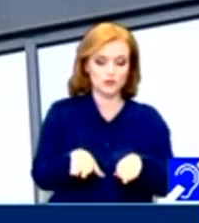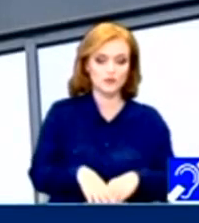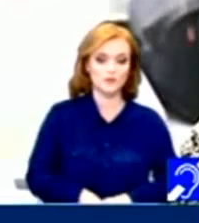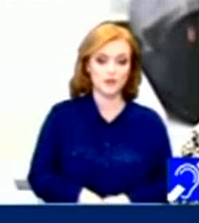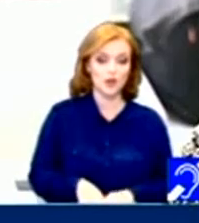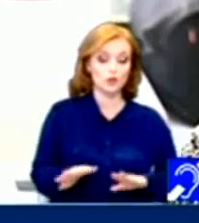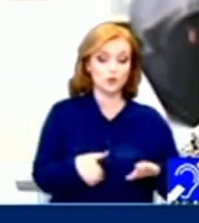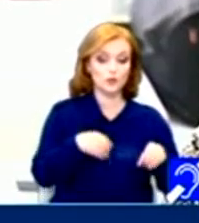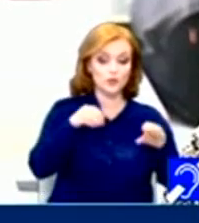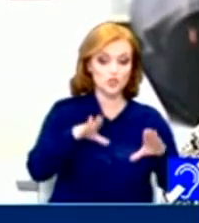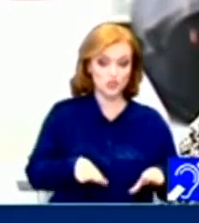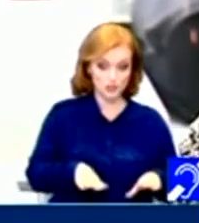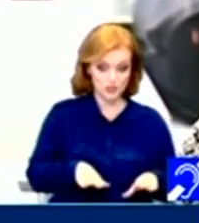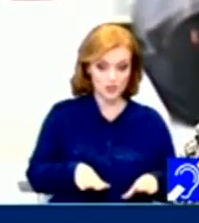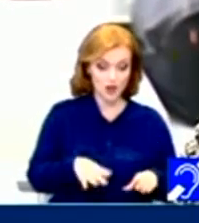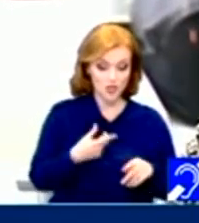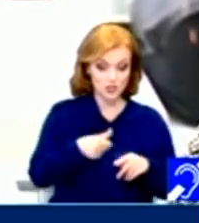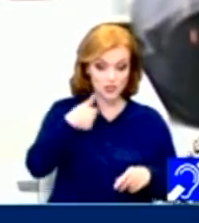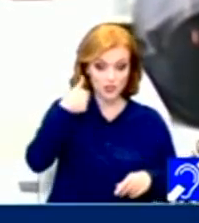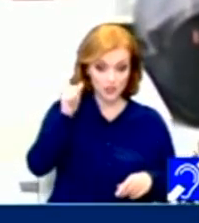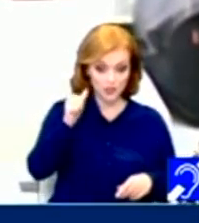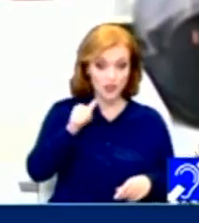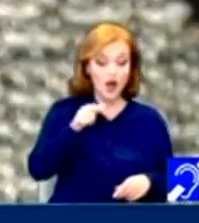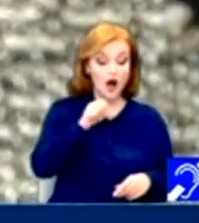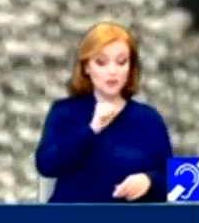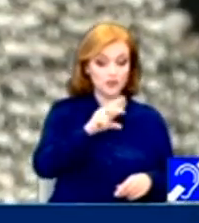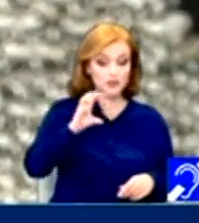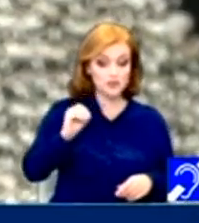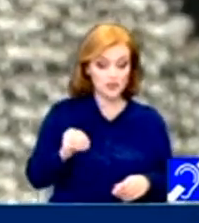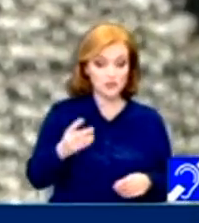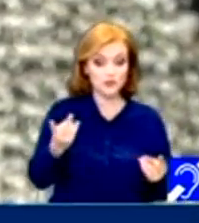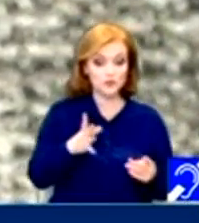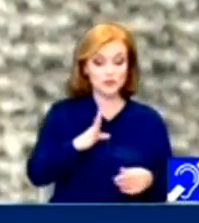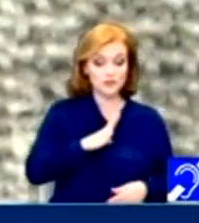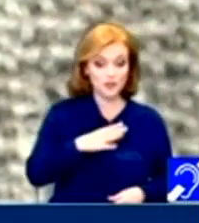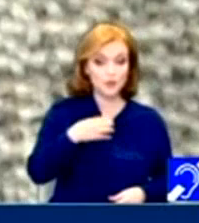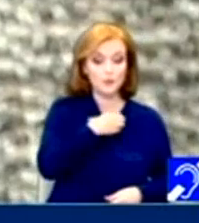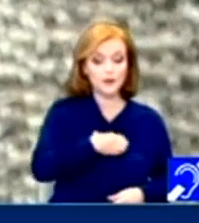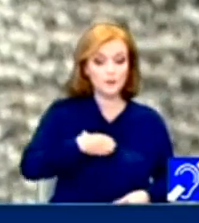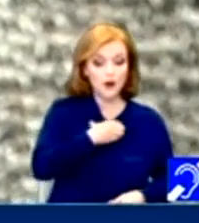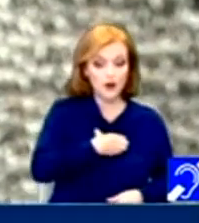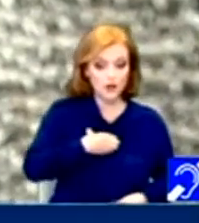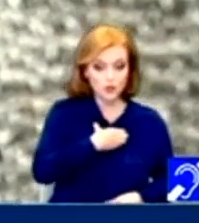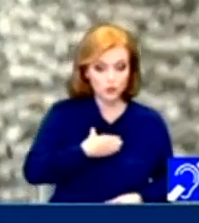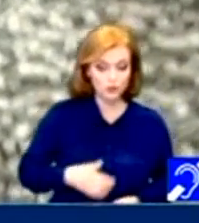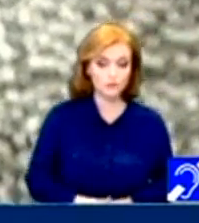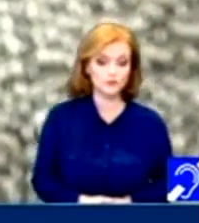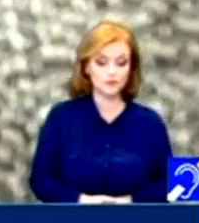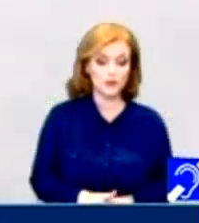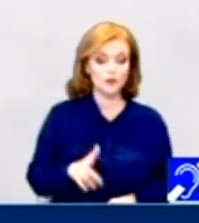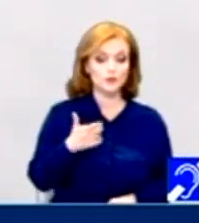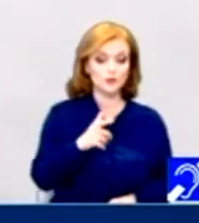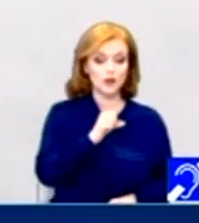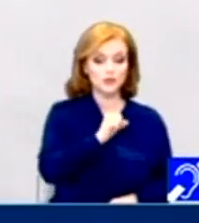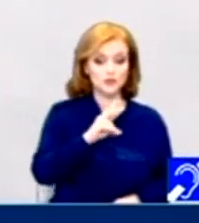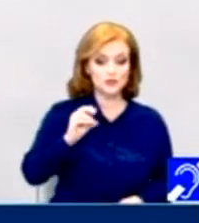Apel, Andrei Năstase ar urma să fie edil de Chișinău până la validarea mandatului următorului primar general. Întrucât Năstase este